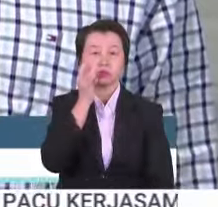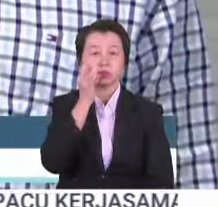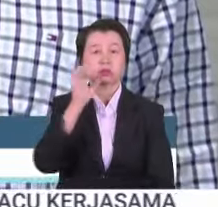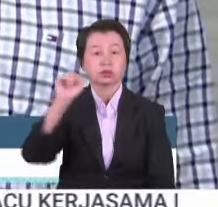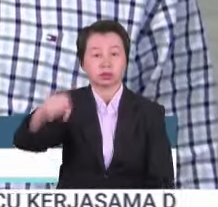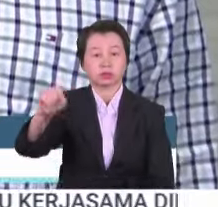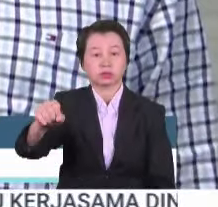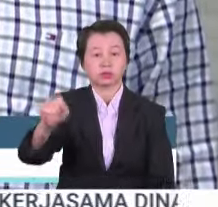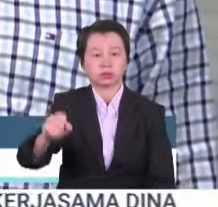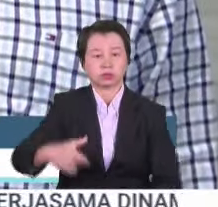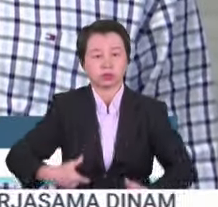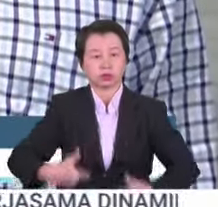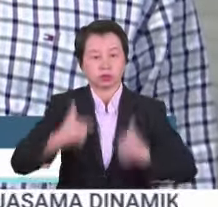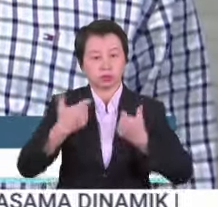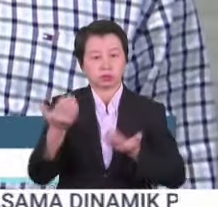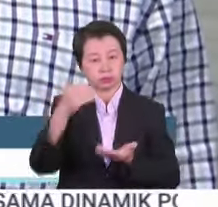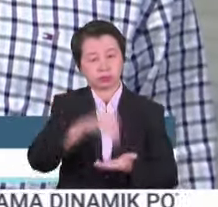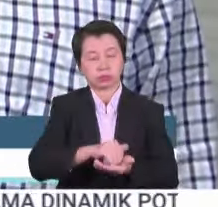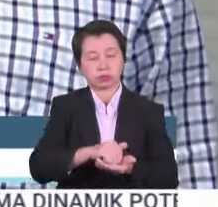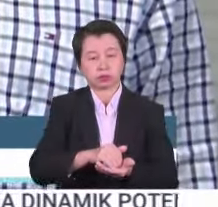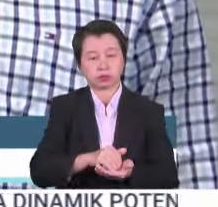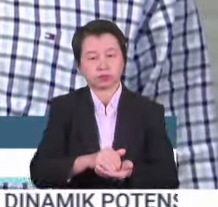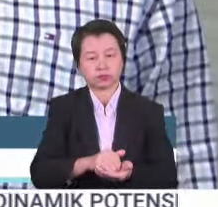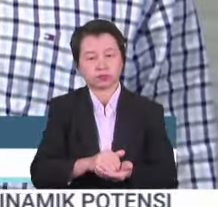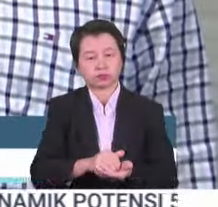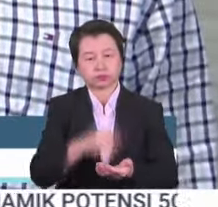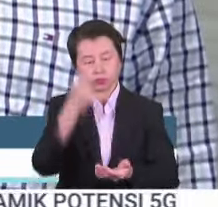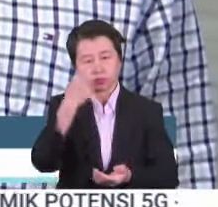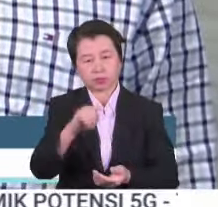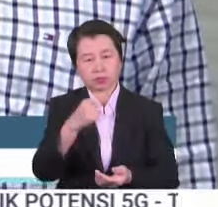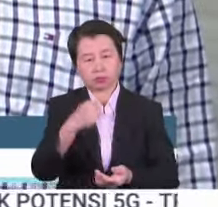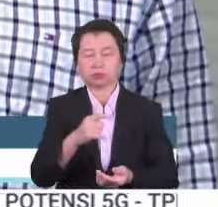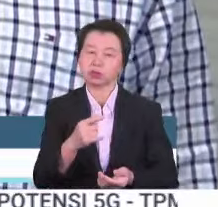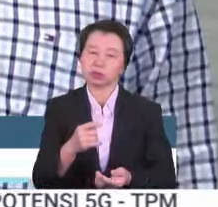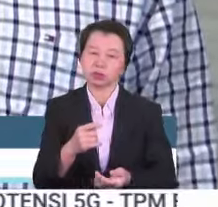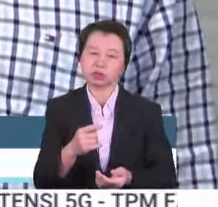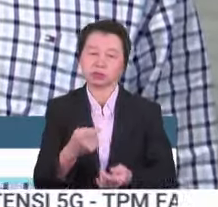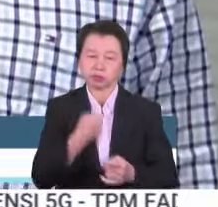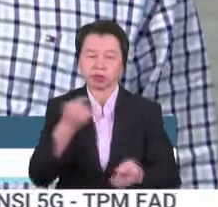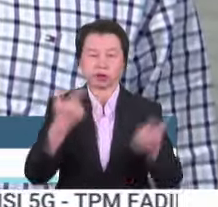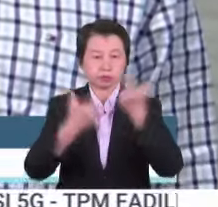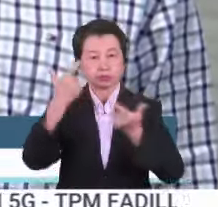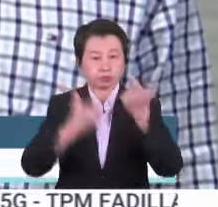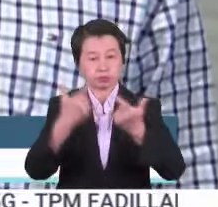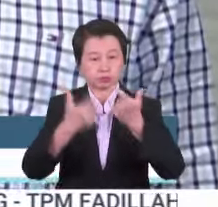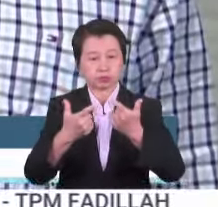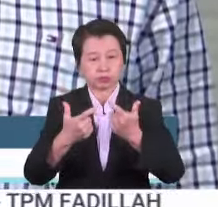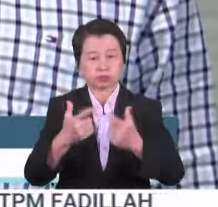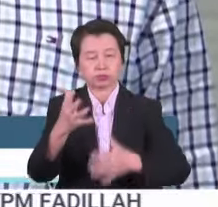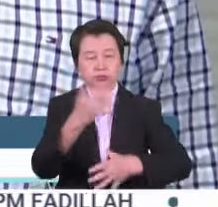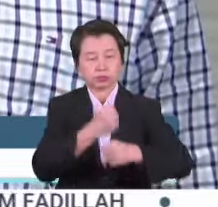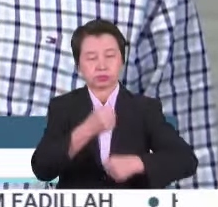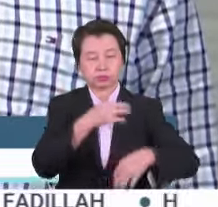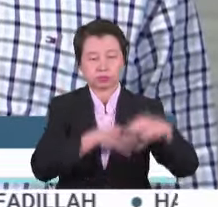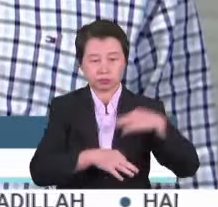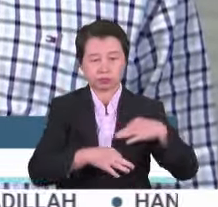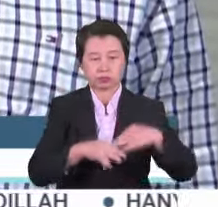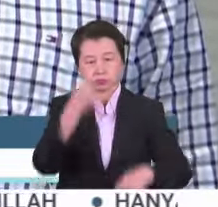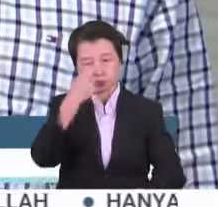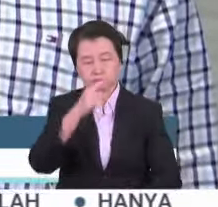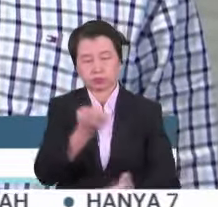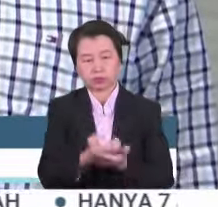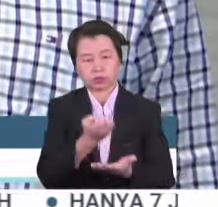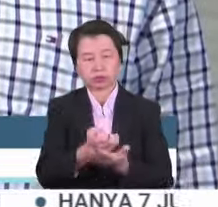boleh menghidupkan balik apa Ni Untuk apa nama daripada segi pelancongan Jana ekonomi Dar Kedah